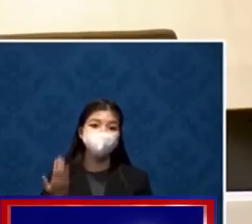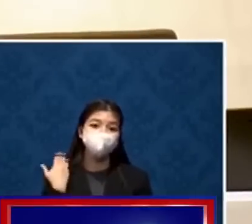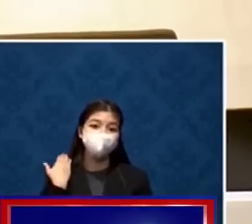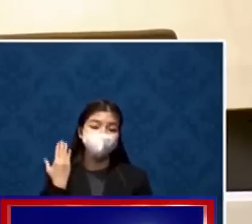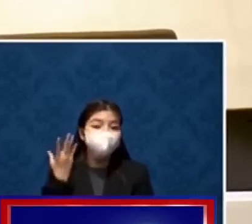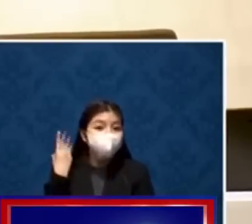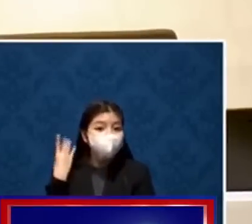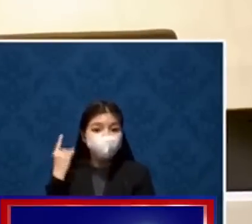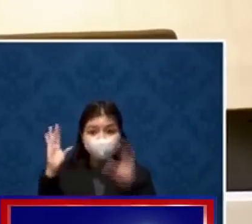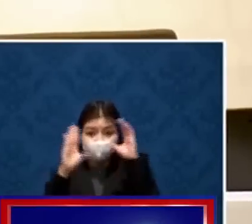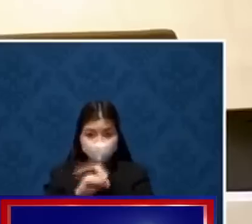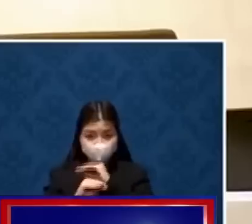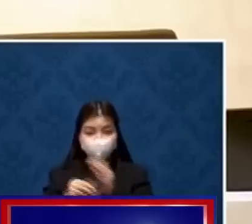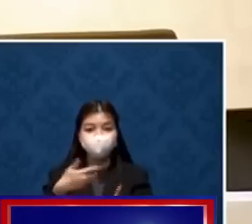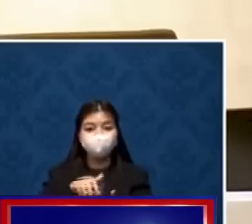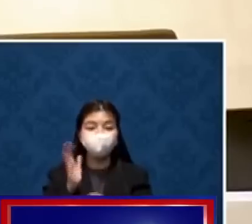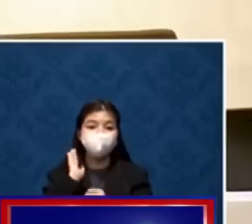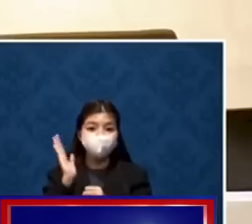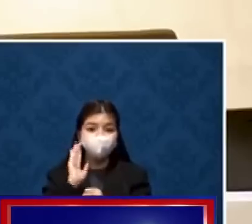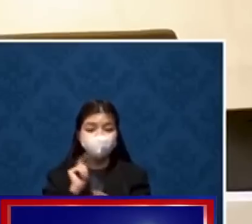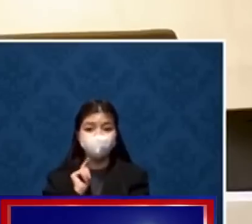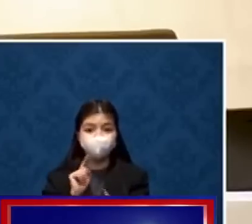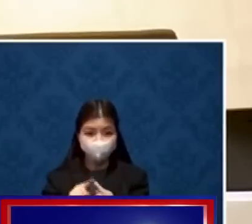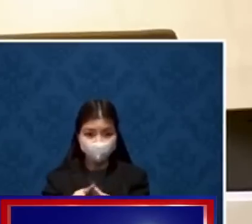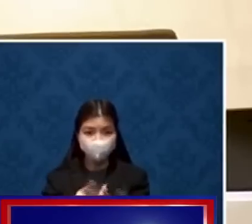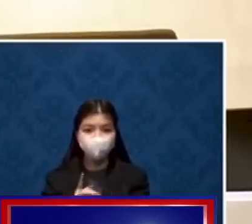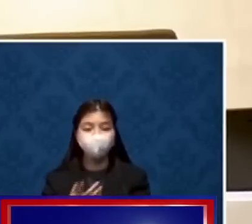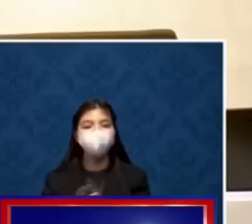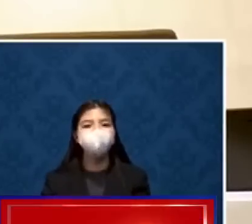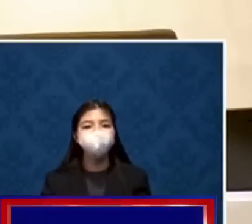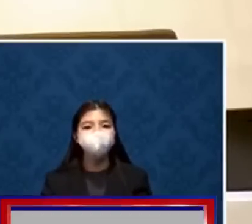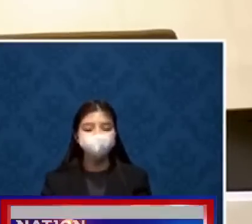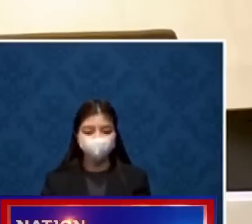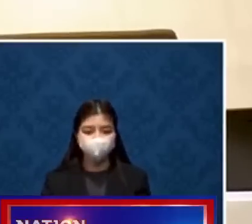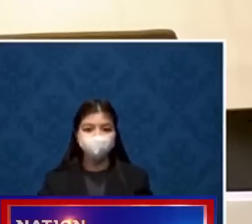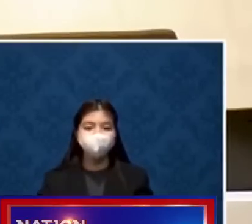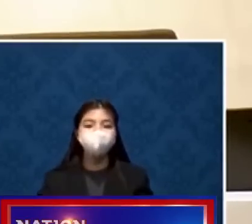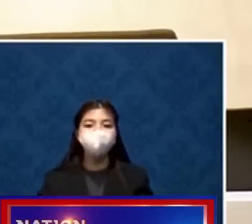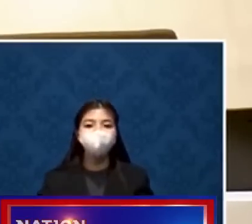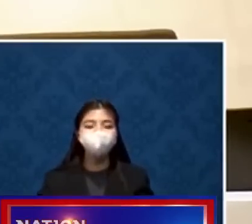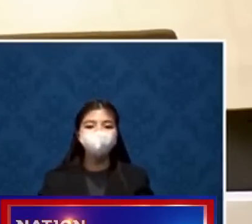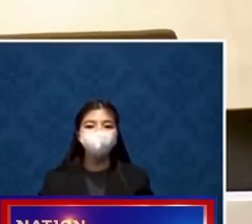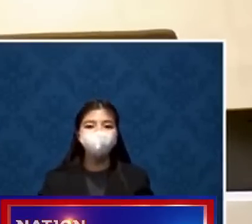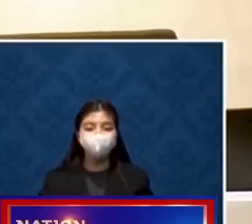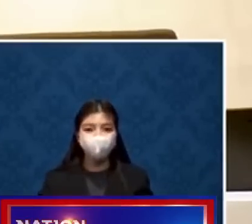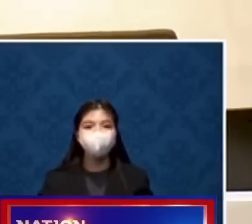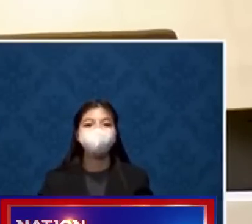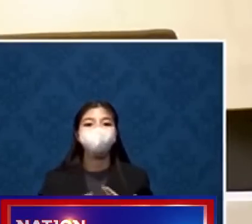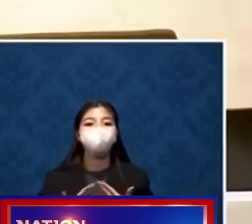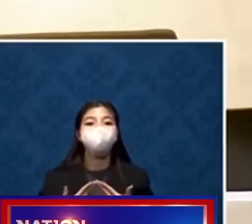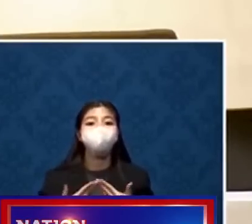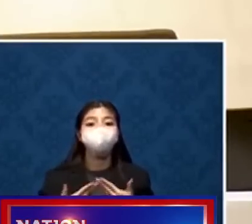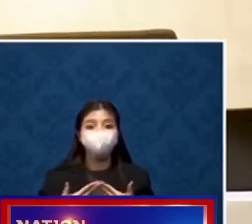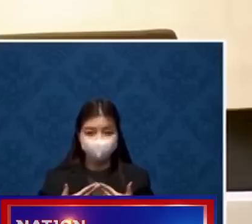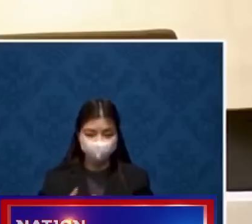าพิทักษ์ลุงตู่นะฮะมีแต่องครักษ์นะฮะสกัดคนที่จะอภิปรายลุงป้อมใคร